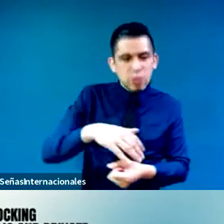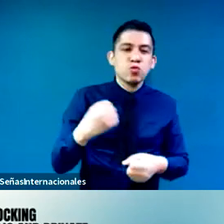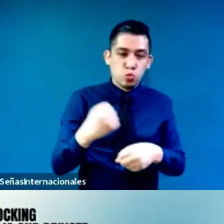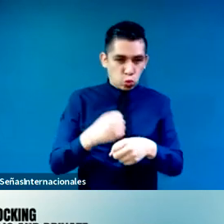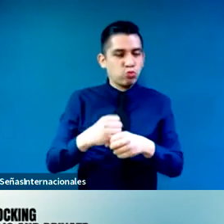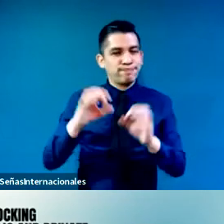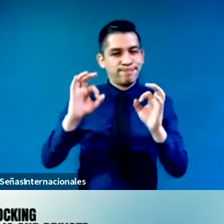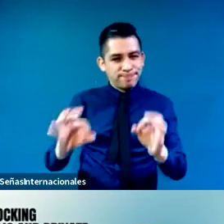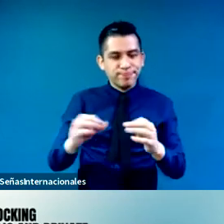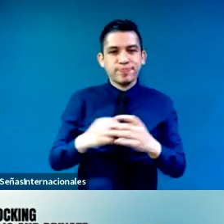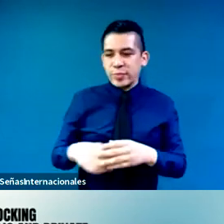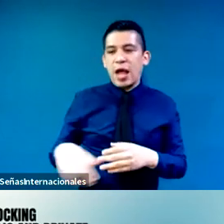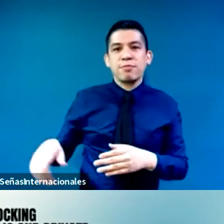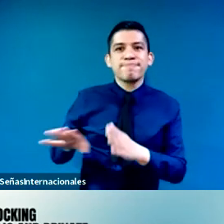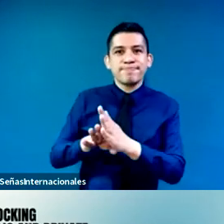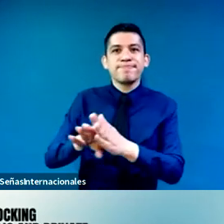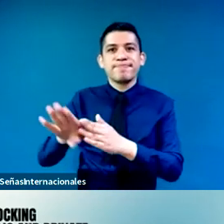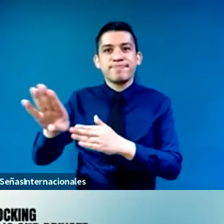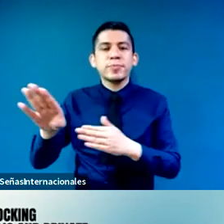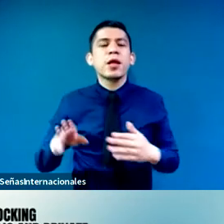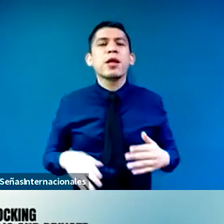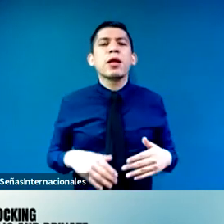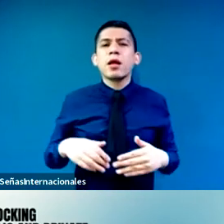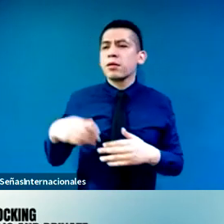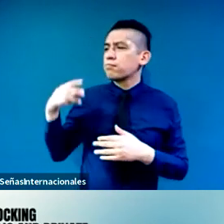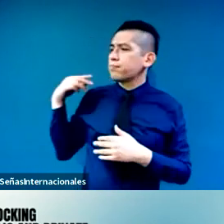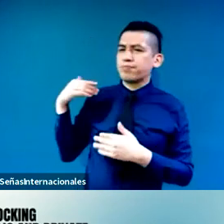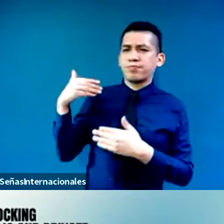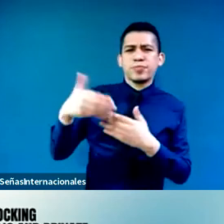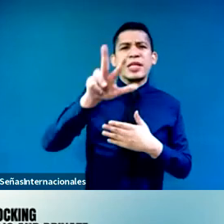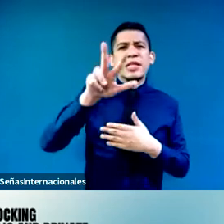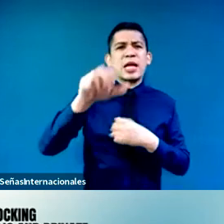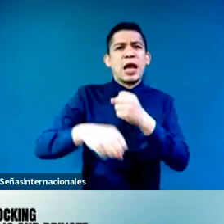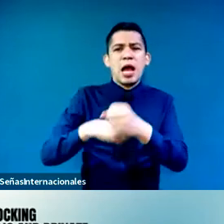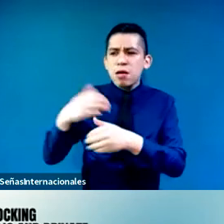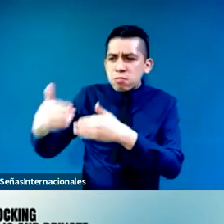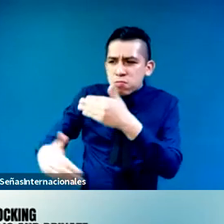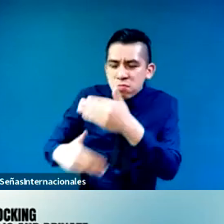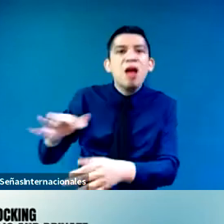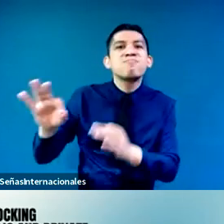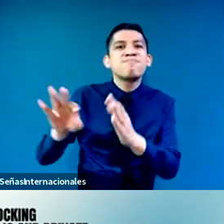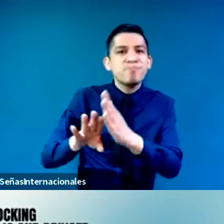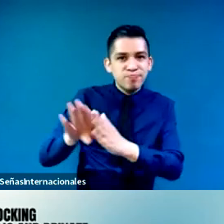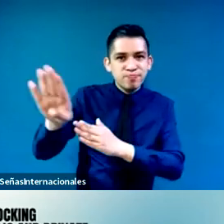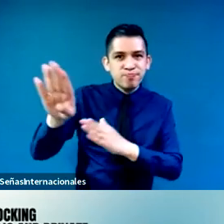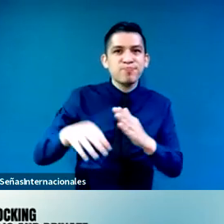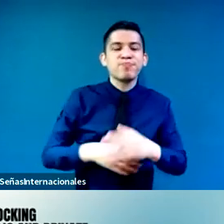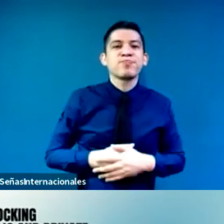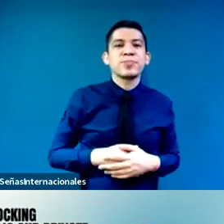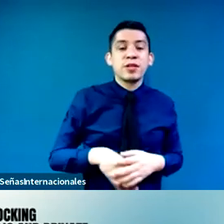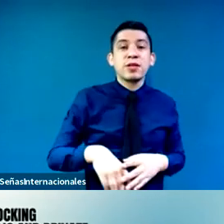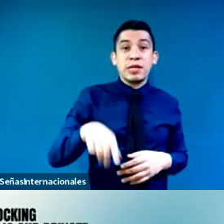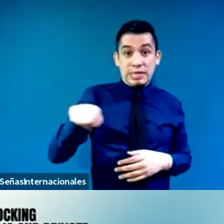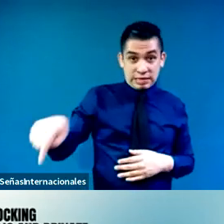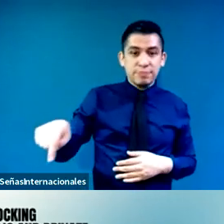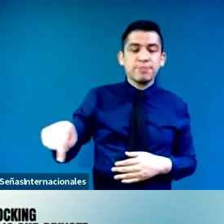प्रदान गरिएको छ यो सामुदायिक महिला मञ्च अन्तर्गत सहकारीले नेपाल सरकारसँग सहकार्य गरेको एउटा उपलब्धिको रूपमा लिएका